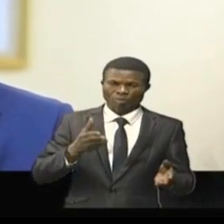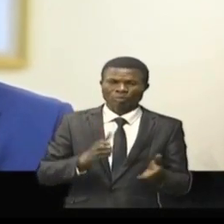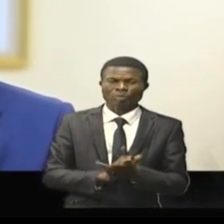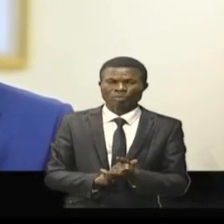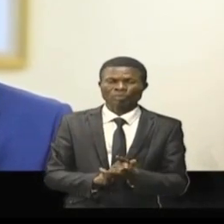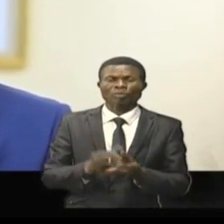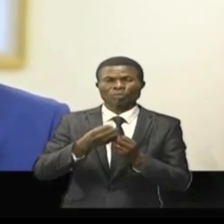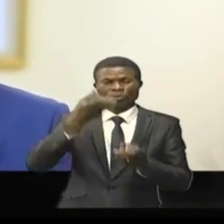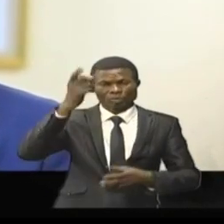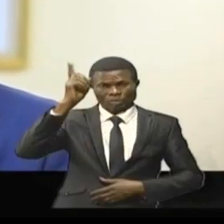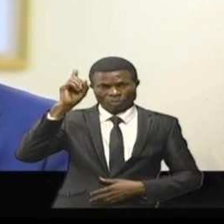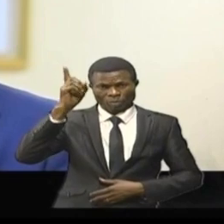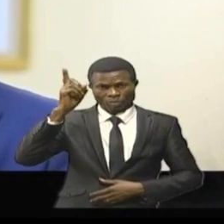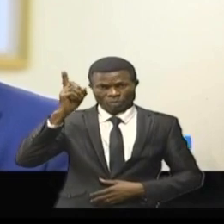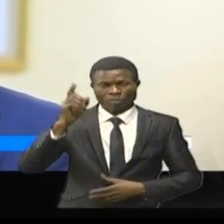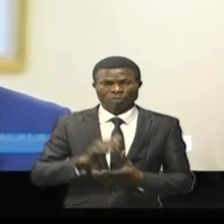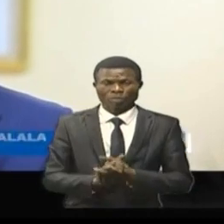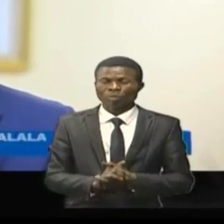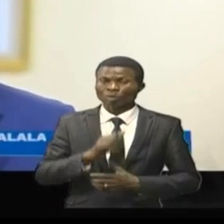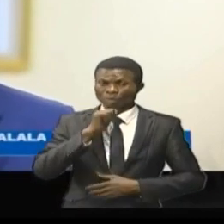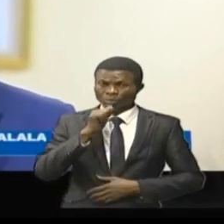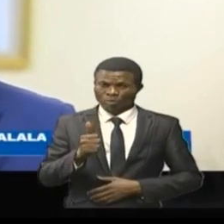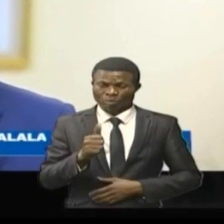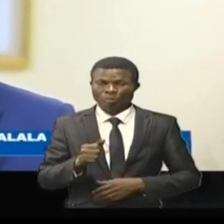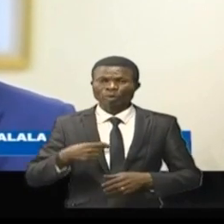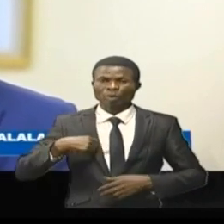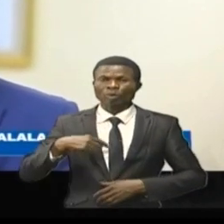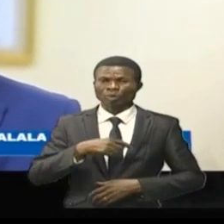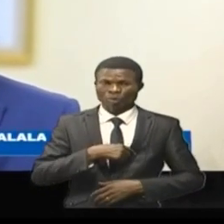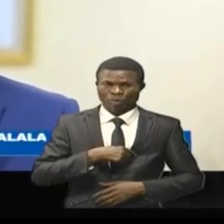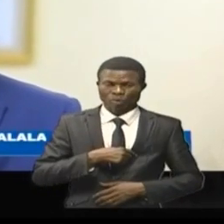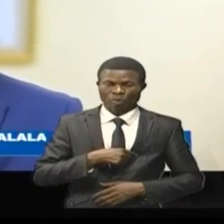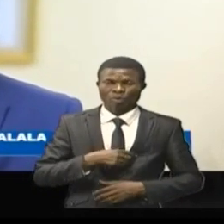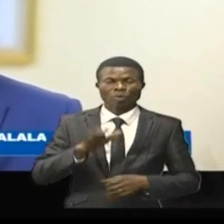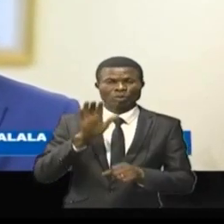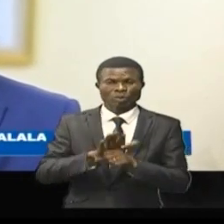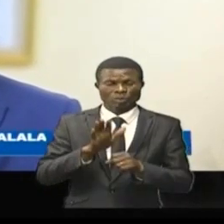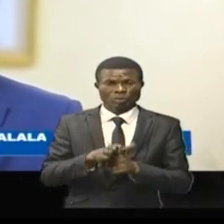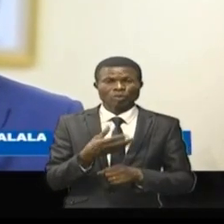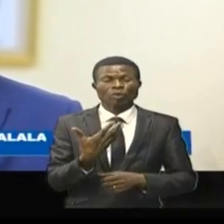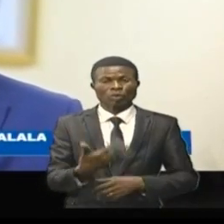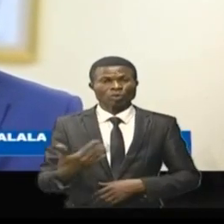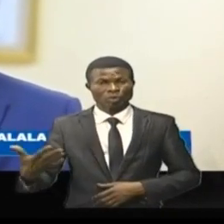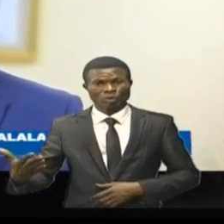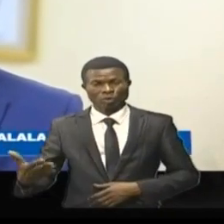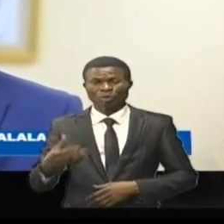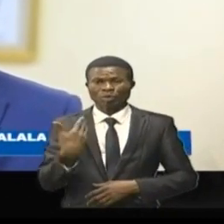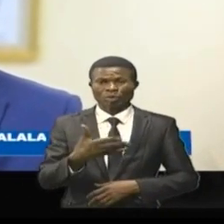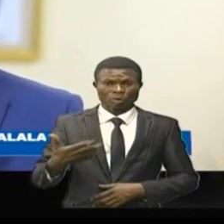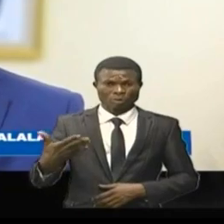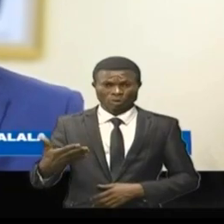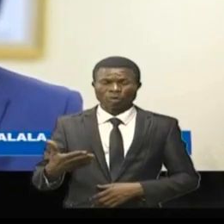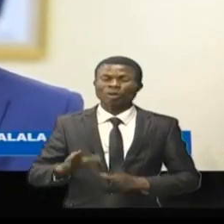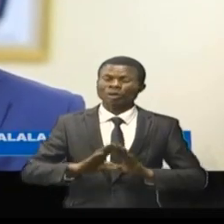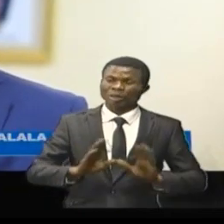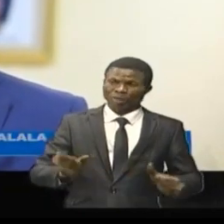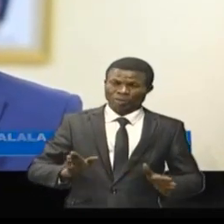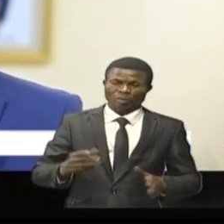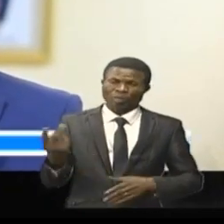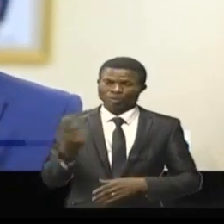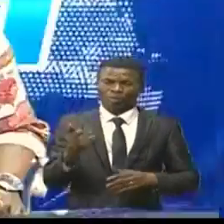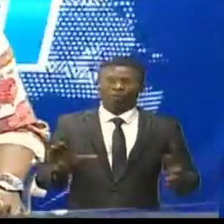potentialité, c'est les peuples congolais. Donc, bon, bien sûr, vous avez beaucoup de ressources, mais la ressource la plus importante, c'est les